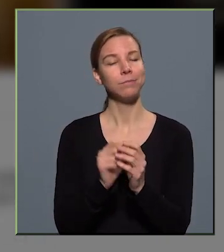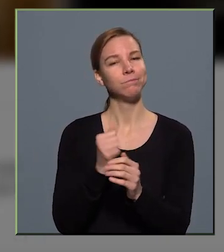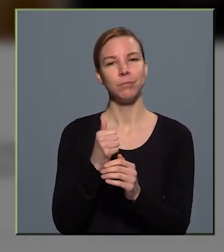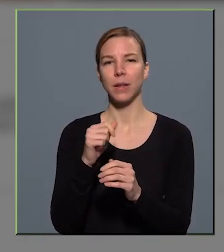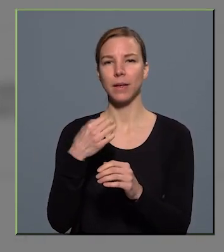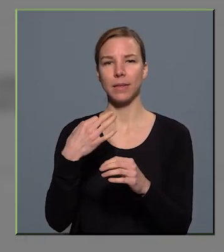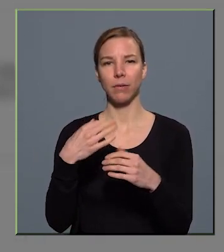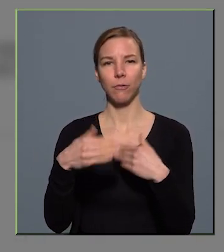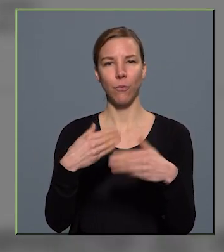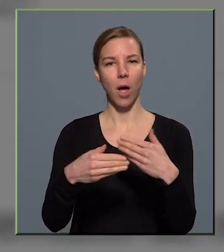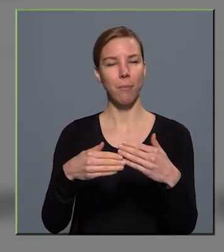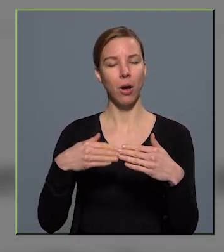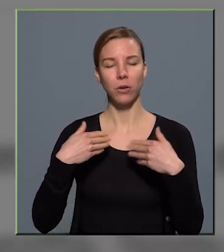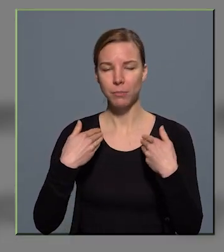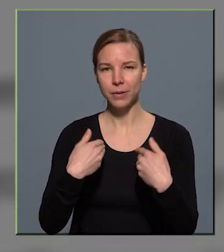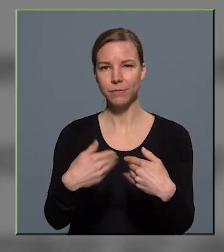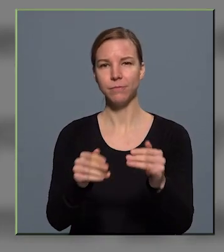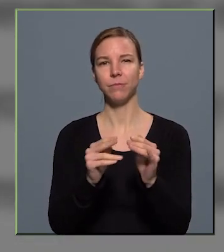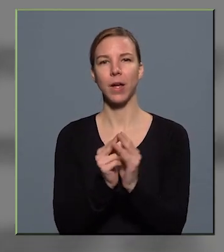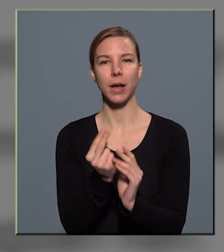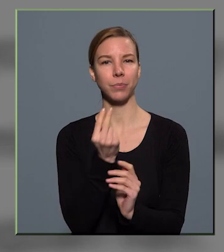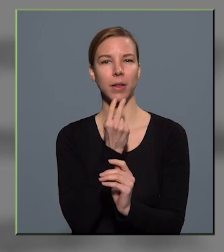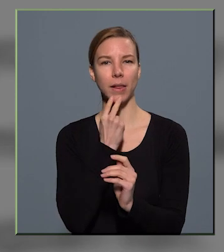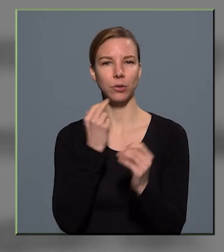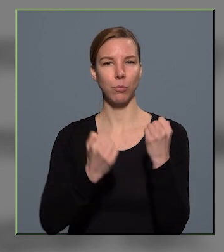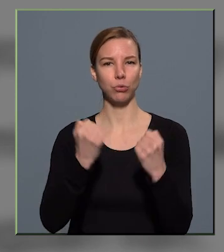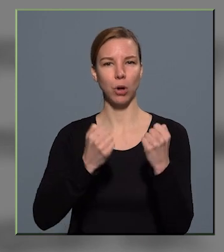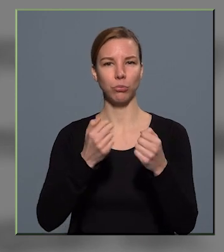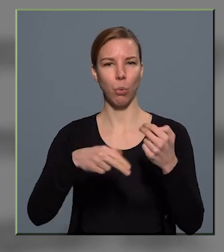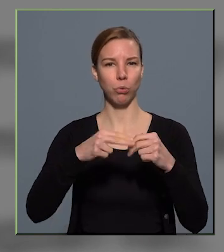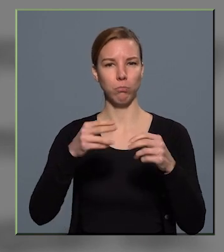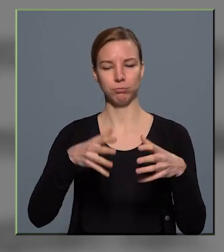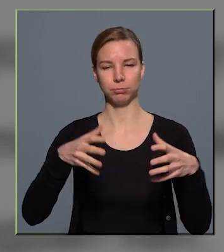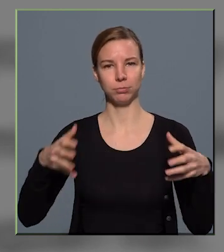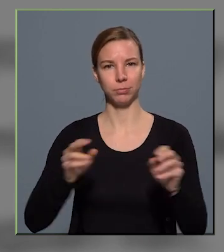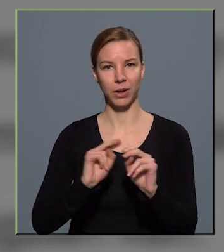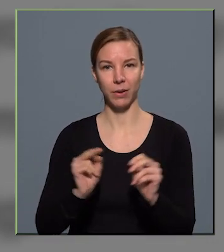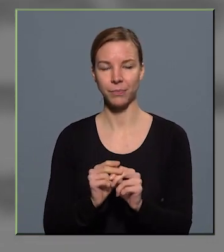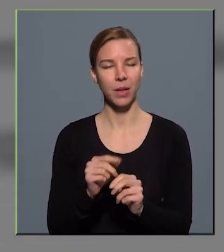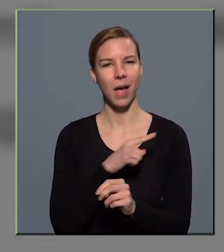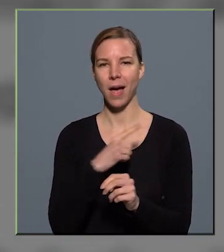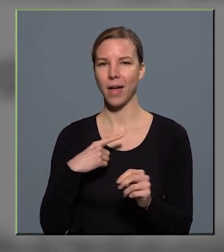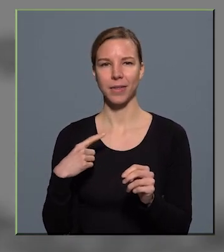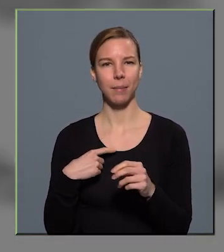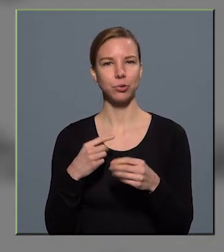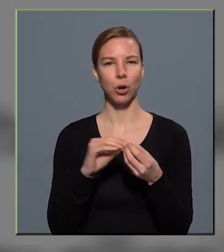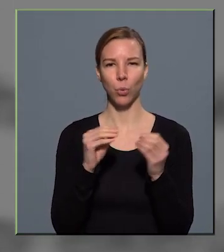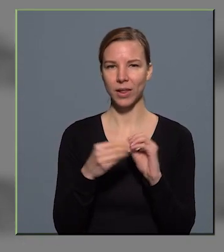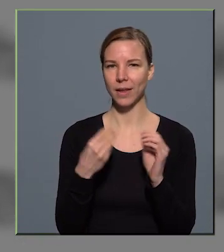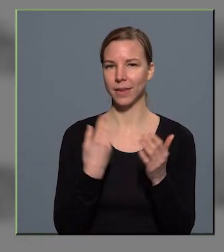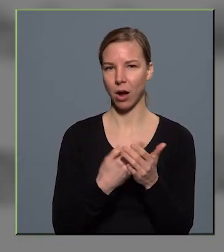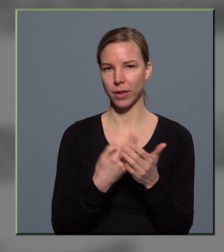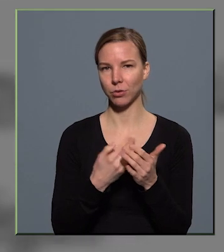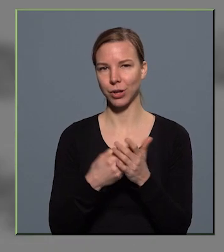zajlik rendíthetetlenül, az elektromos autók térnyerése. Leszögezte, hogy ez nem pusztán üzleti-gazdasági